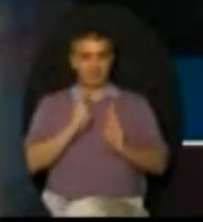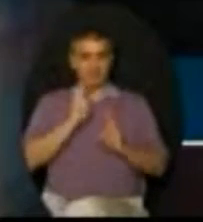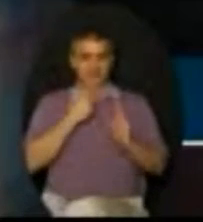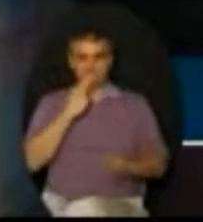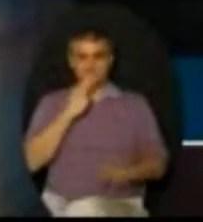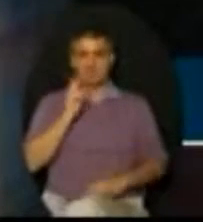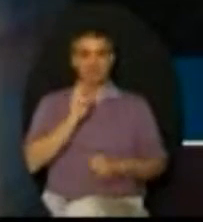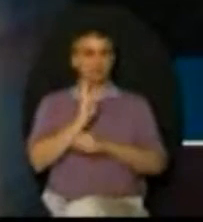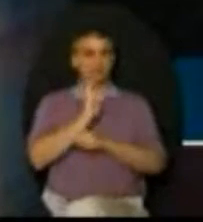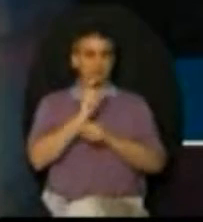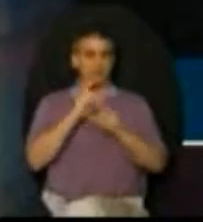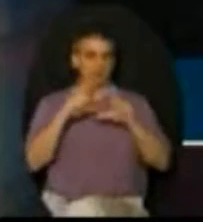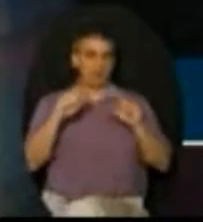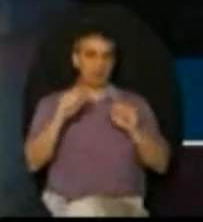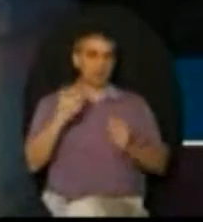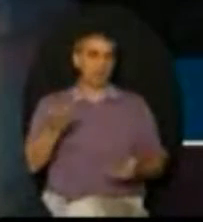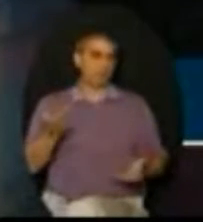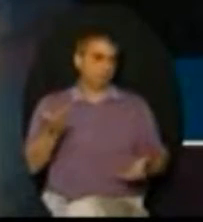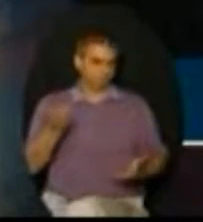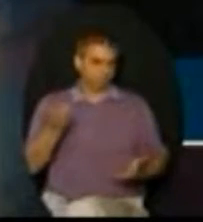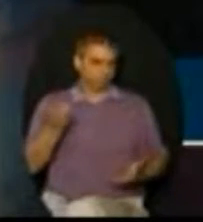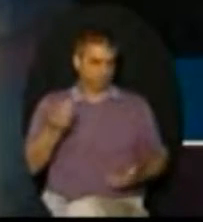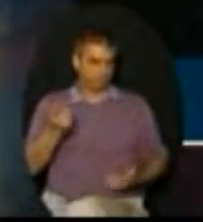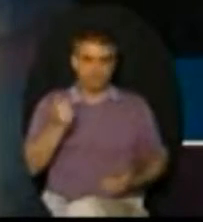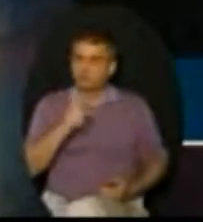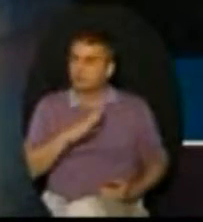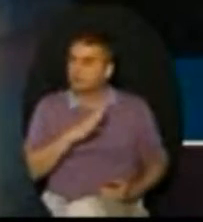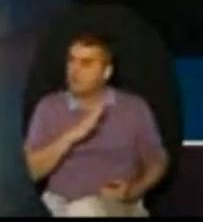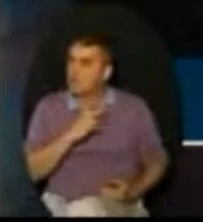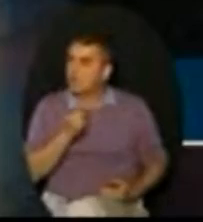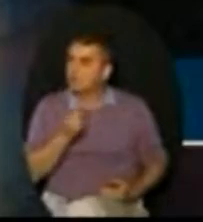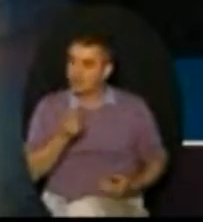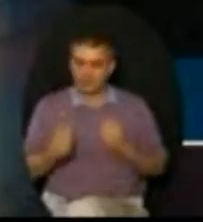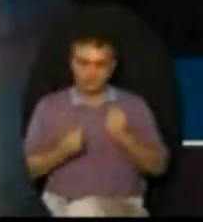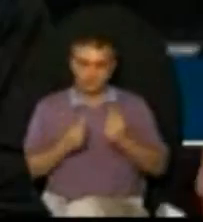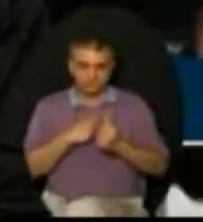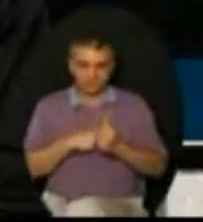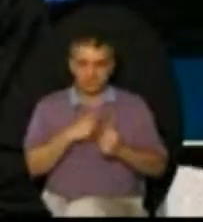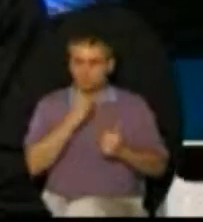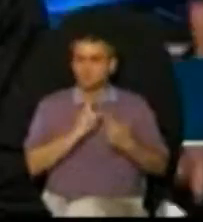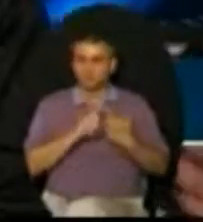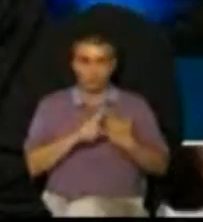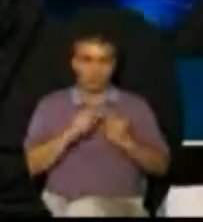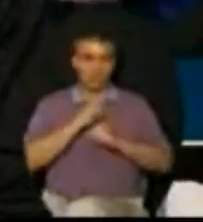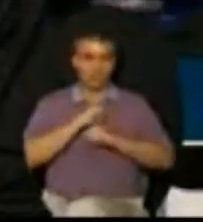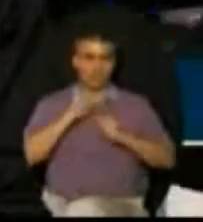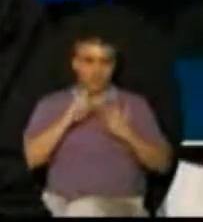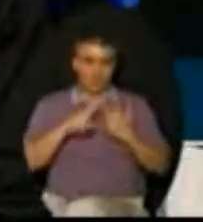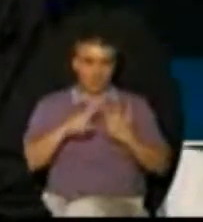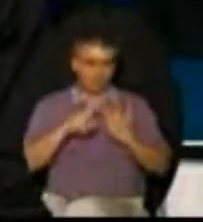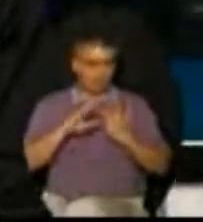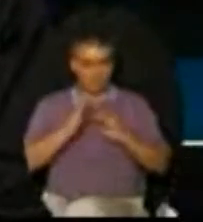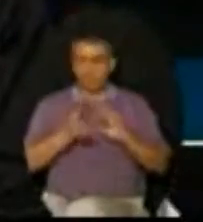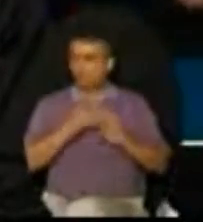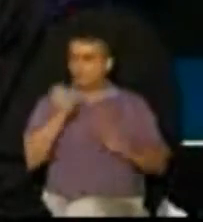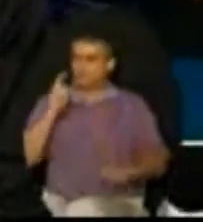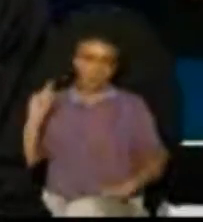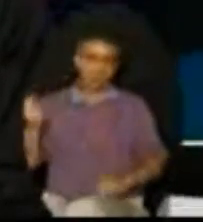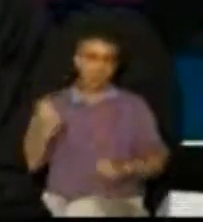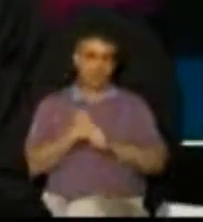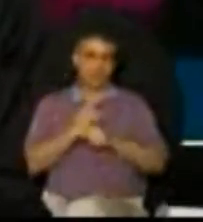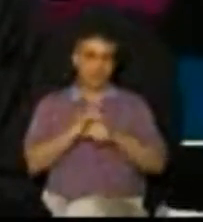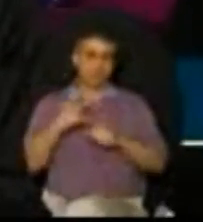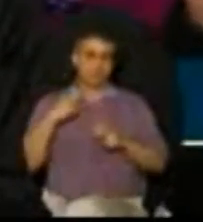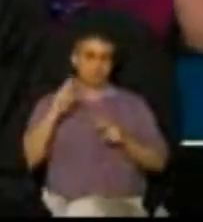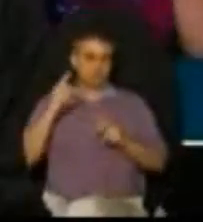יש אזהרות, מכאן ועד שנה הבאה אז אפשר... בורית, יש סכנה בסקס, בסוכר, בהתעמלות, כמעט כל פעילות פנאי